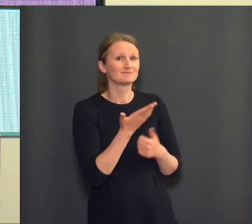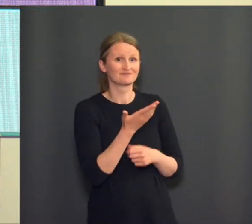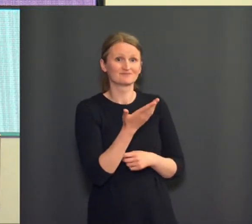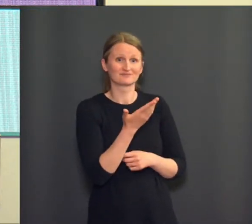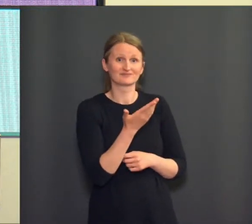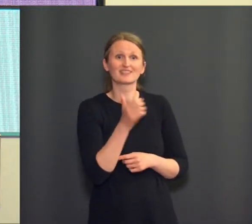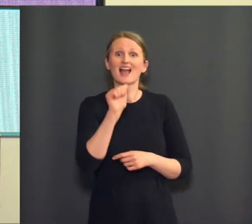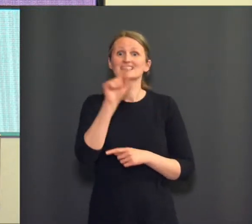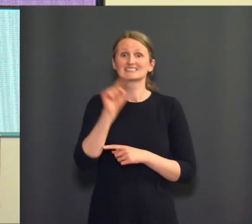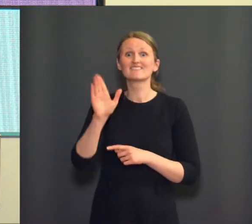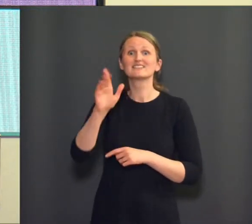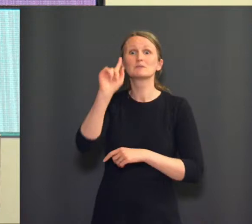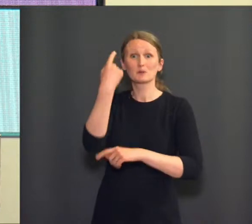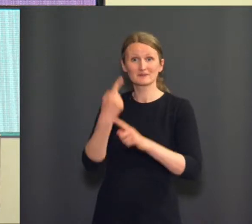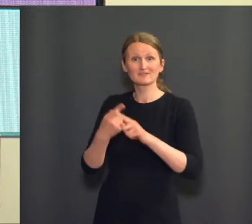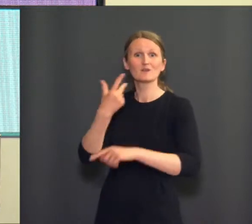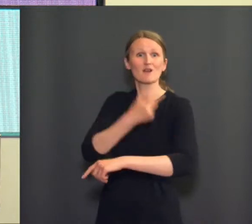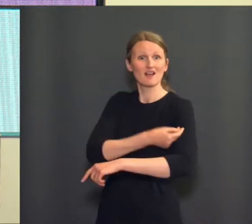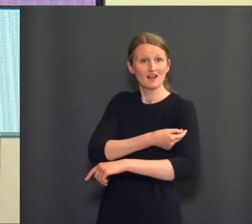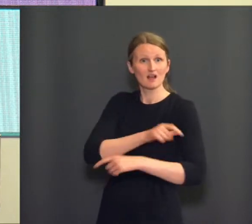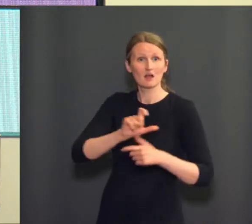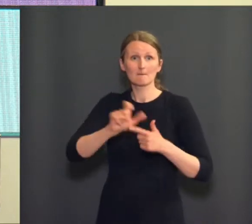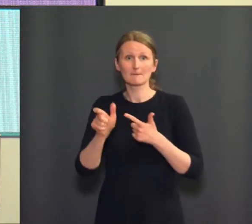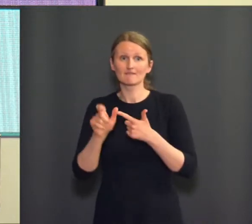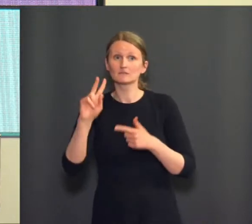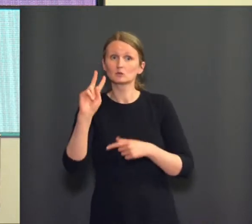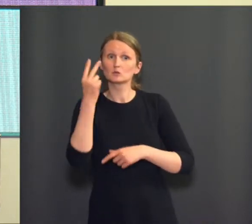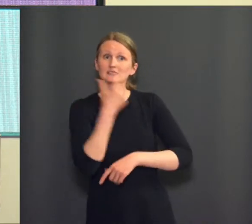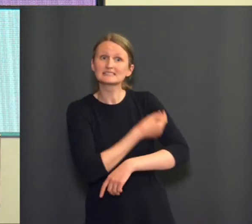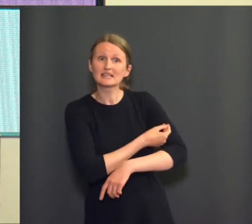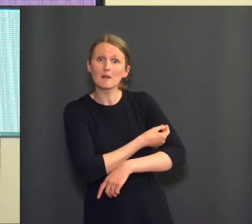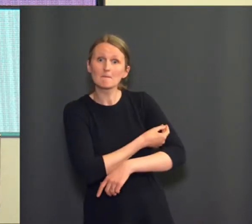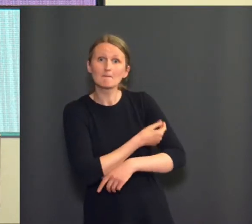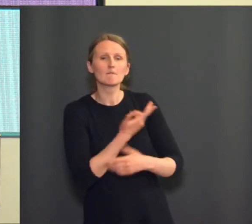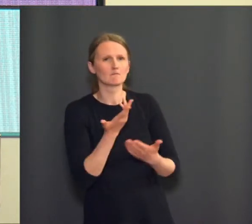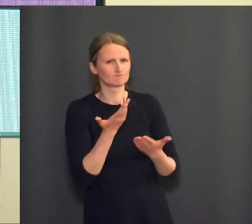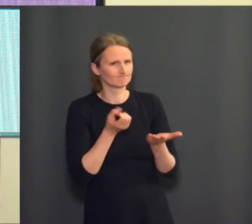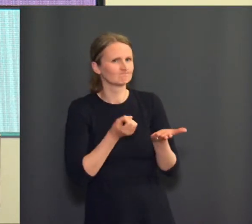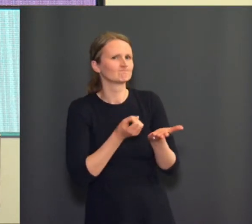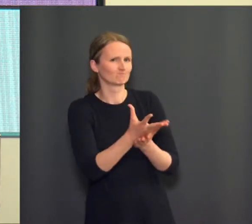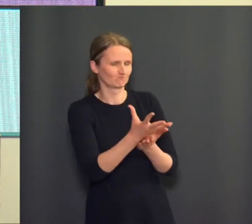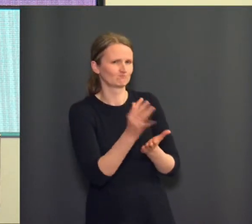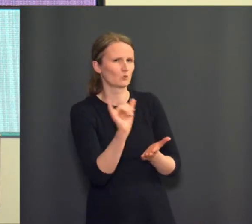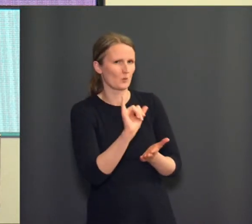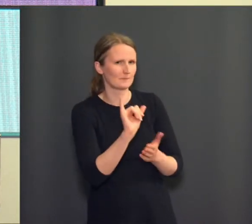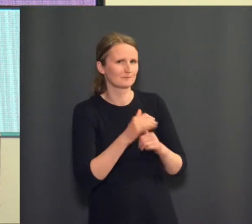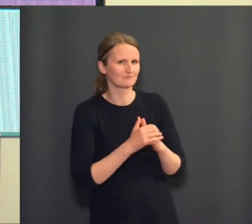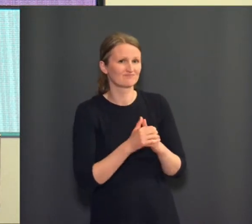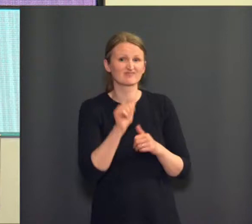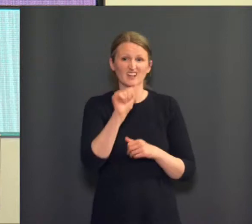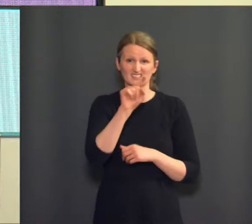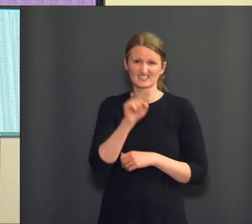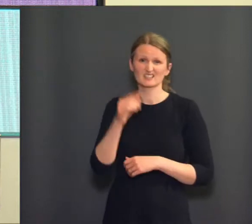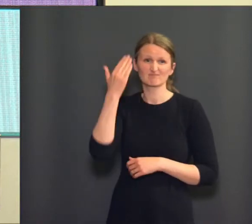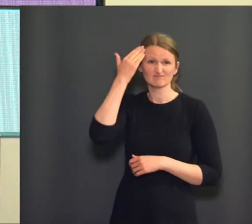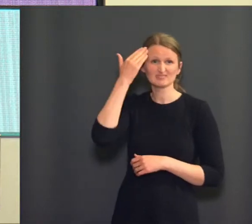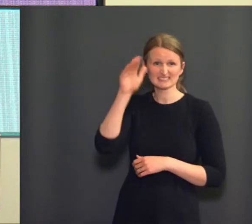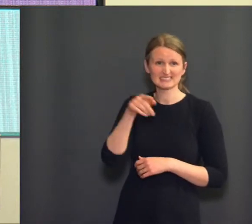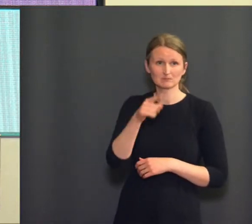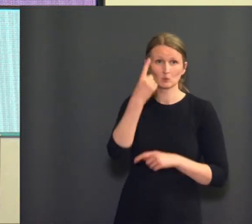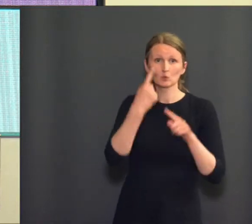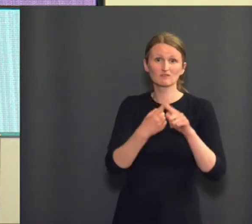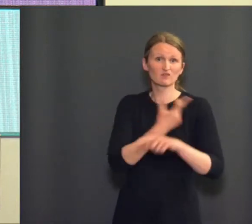AstraZeneca. Comme vous le savez, le vaccin AstraZeneca appelle normalement une deuxième dose